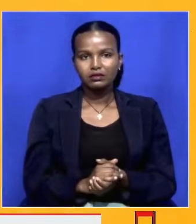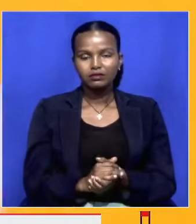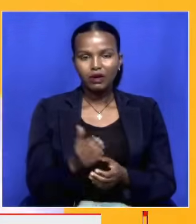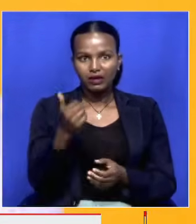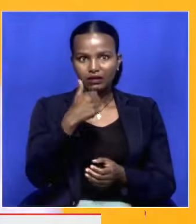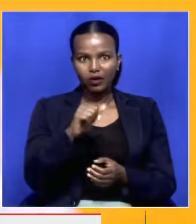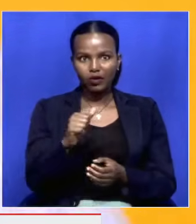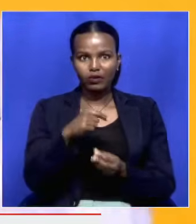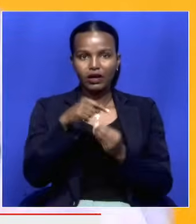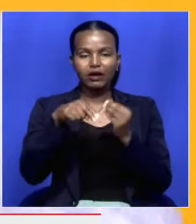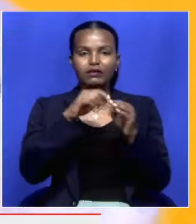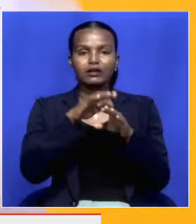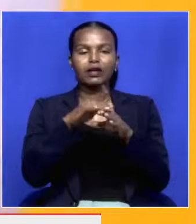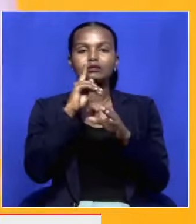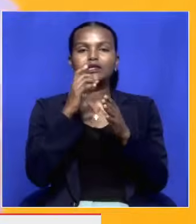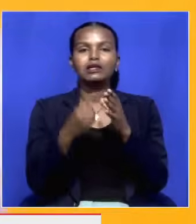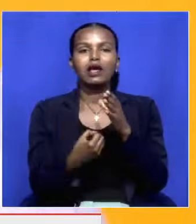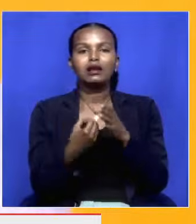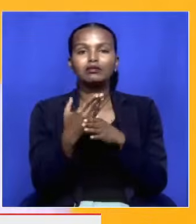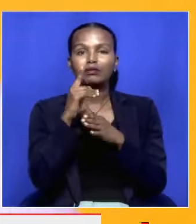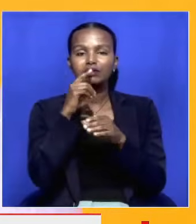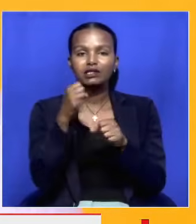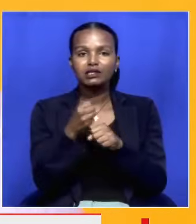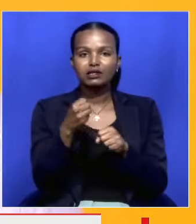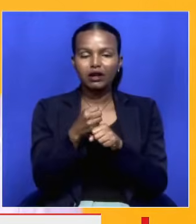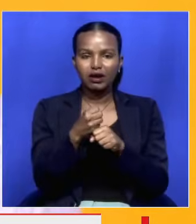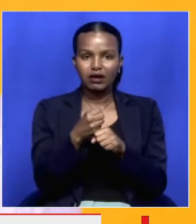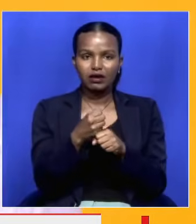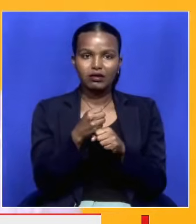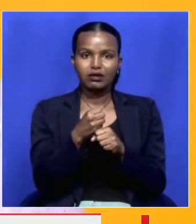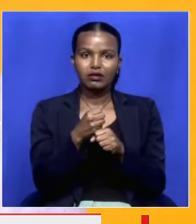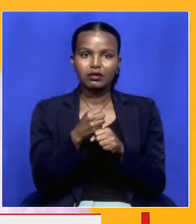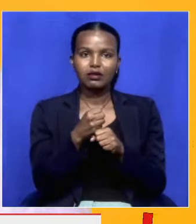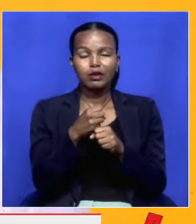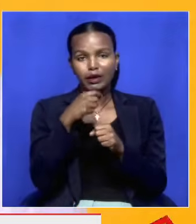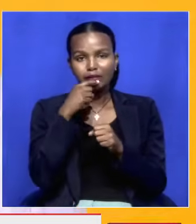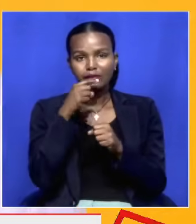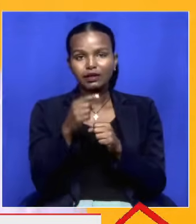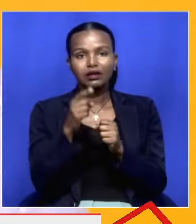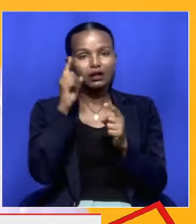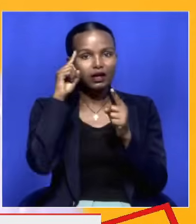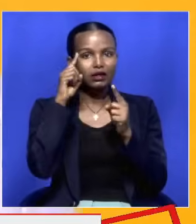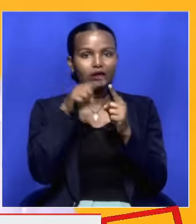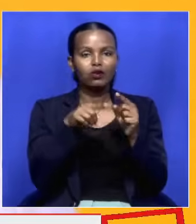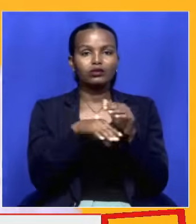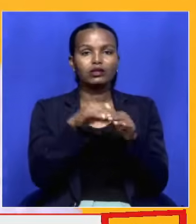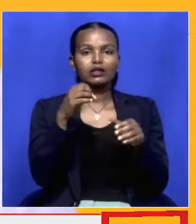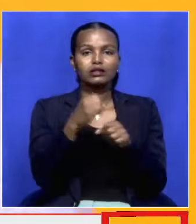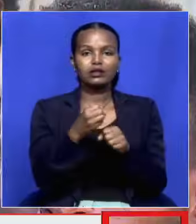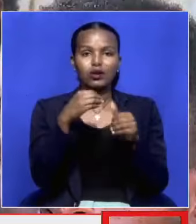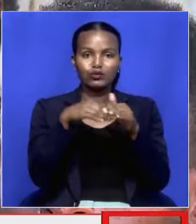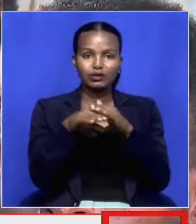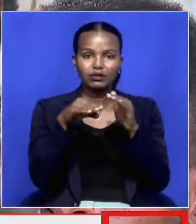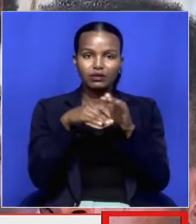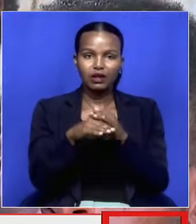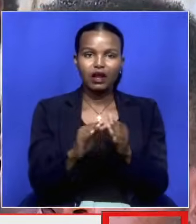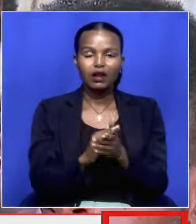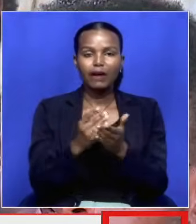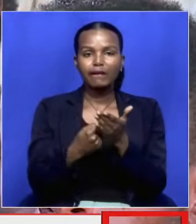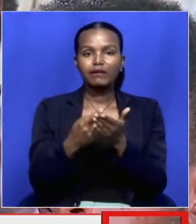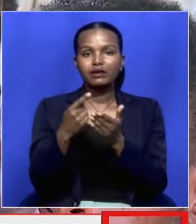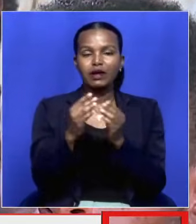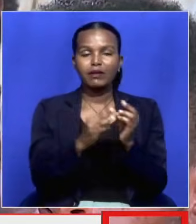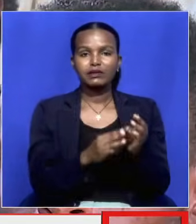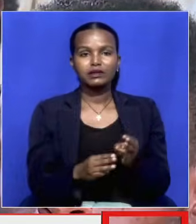የትኛው ቀጠና ላይ ምን እናልማ ስትራቴጂካሊ ብለን ፕላን አድርገን ስራ ውስጥ ገብተናል። በዛ